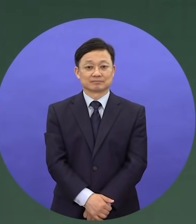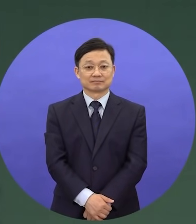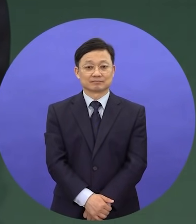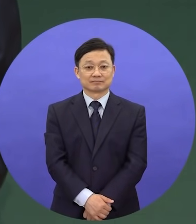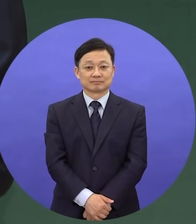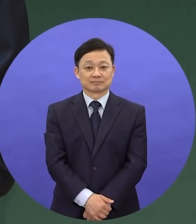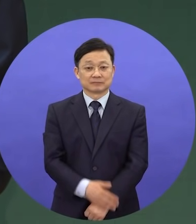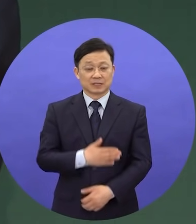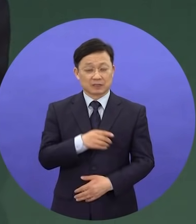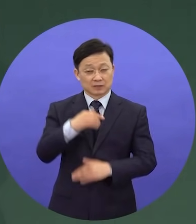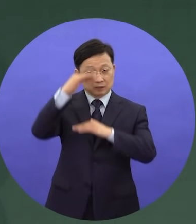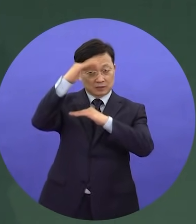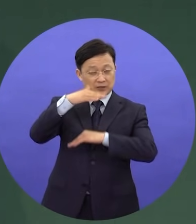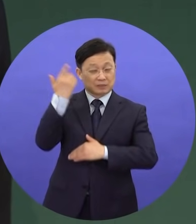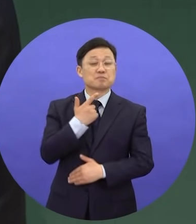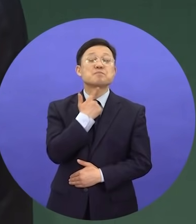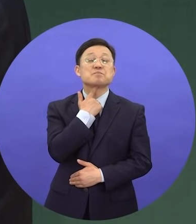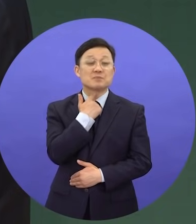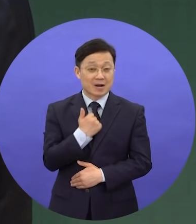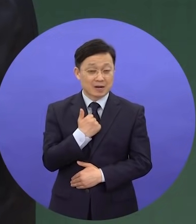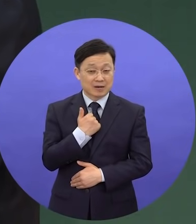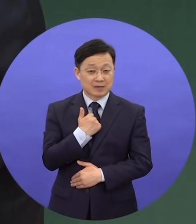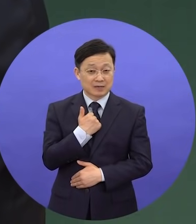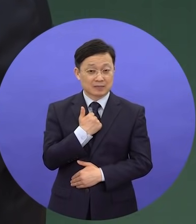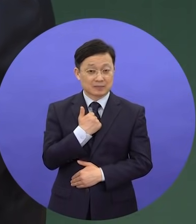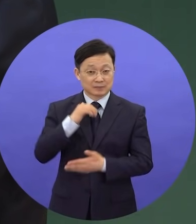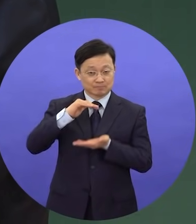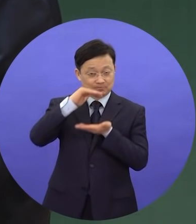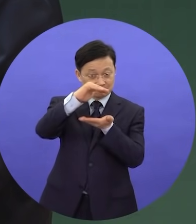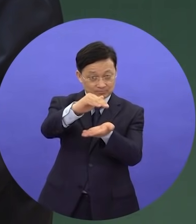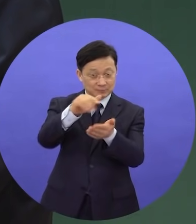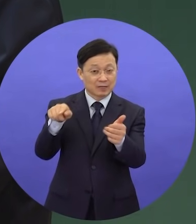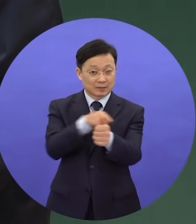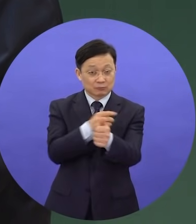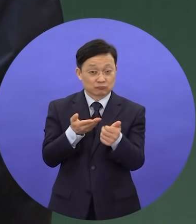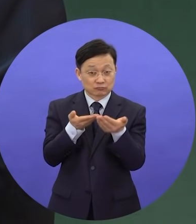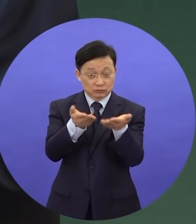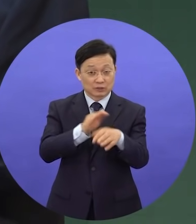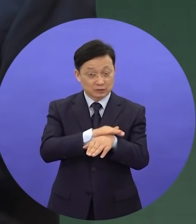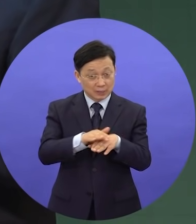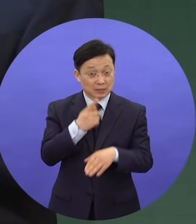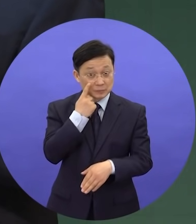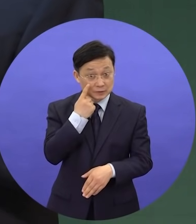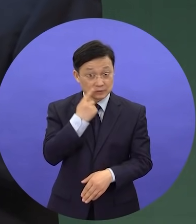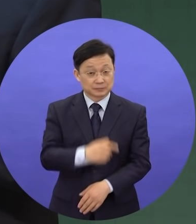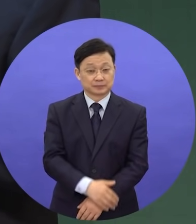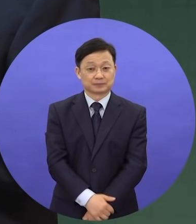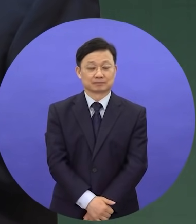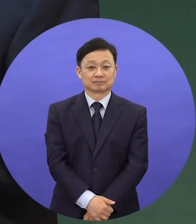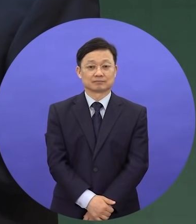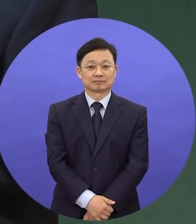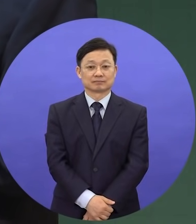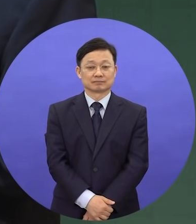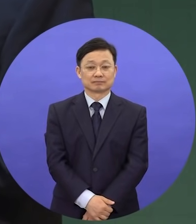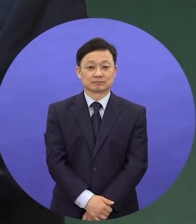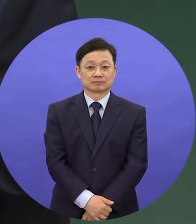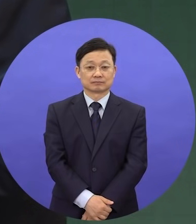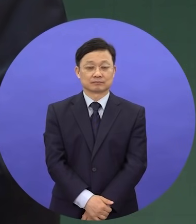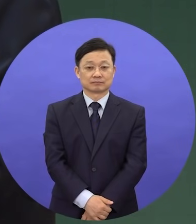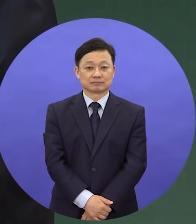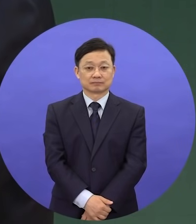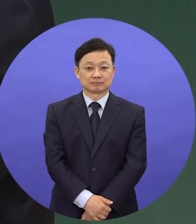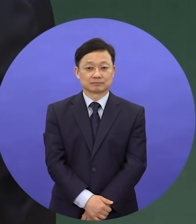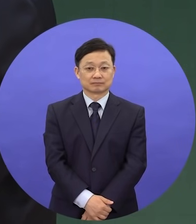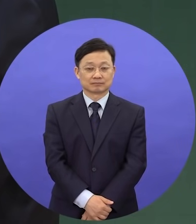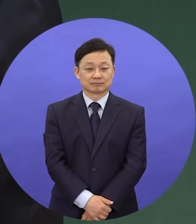지금 경험한 걸 얘기하거든요. For just about three weeks, and how should you begin? I'm telling you what I've experienced. 정상적인 여러분 교회 교인들도 교재를 다 갖고 있을